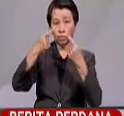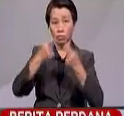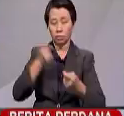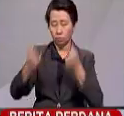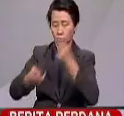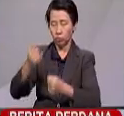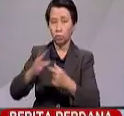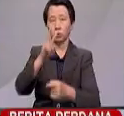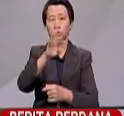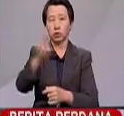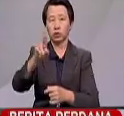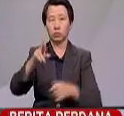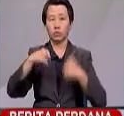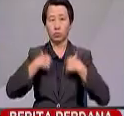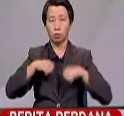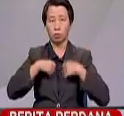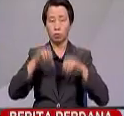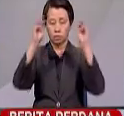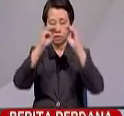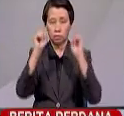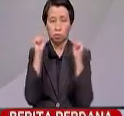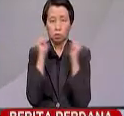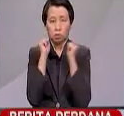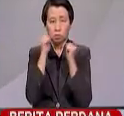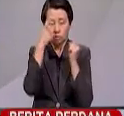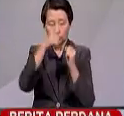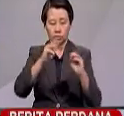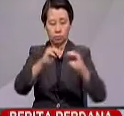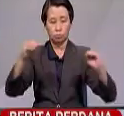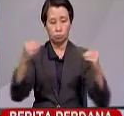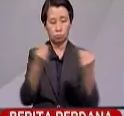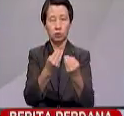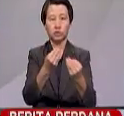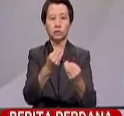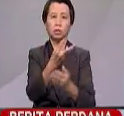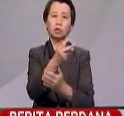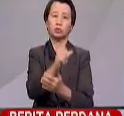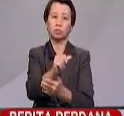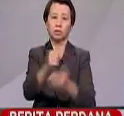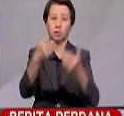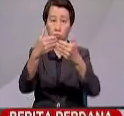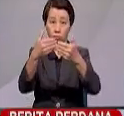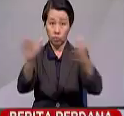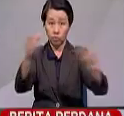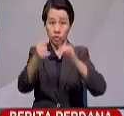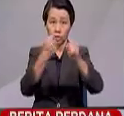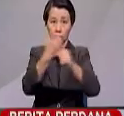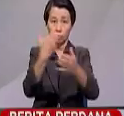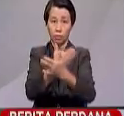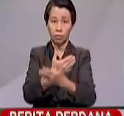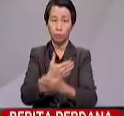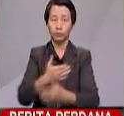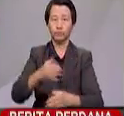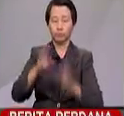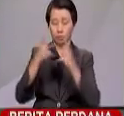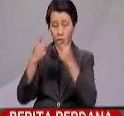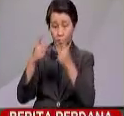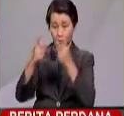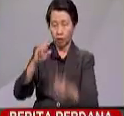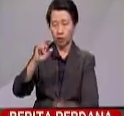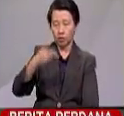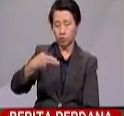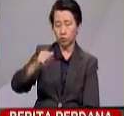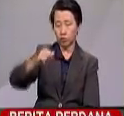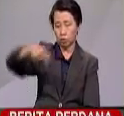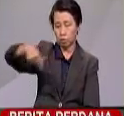menyumbang 2,000 helai pakaian musim sejuk buat masyarakat Syria. Membuka tirai tahun baharu 2020, butik Haki